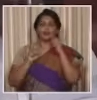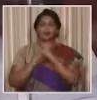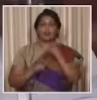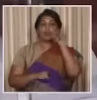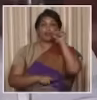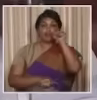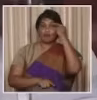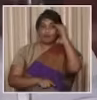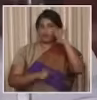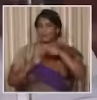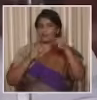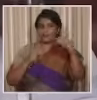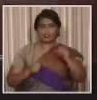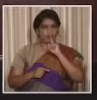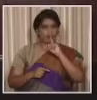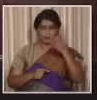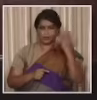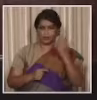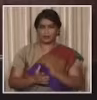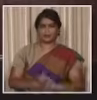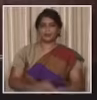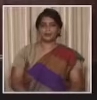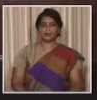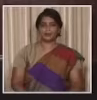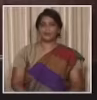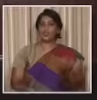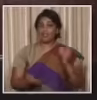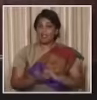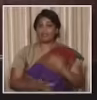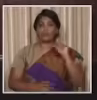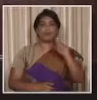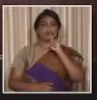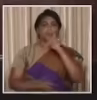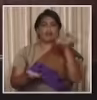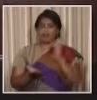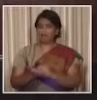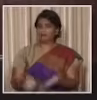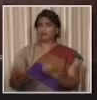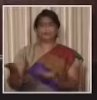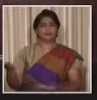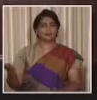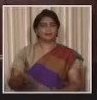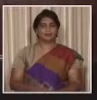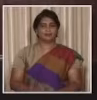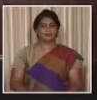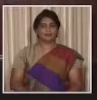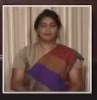මෙතුමාට විරුද්ධව කතා කරන්නේ නැහැ. දැන් ඔබතුමා තව එතුමාගේ නම කියලා ආයිමත් මේ නම උස්සගත්තා.